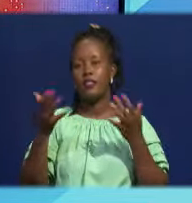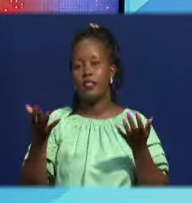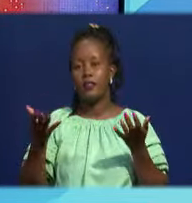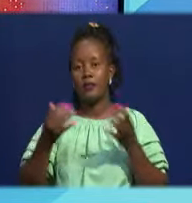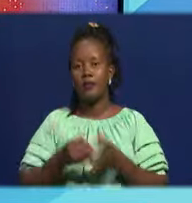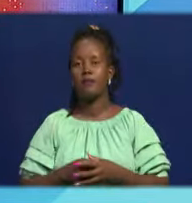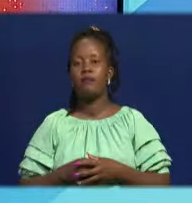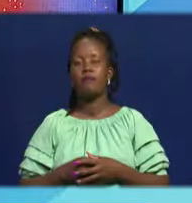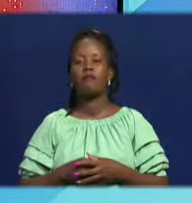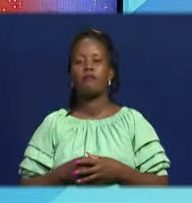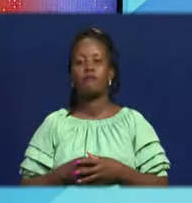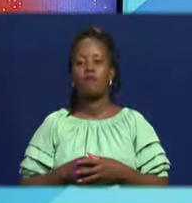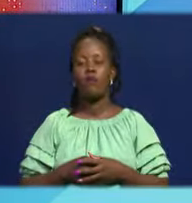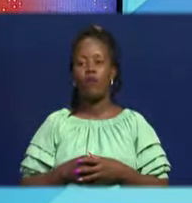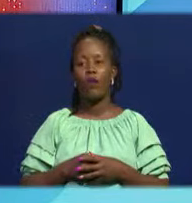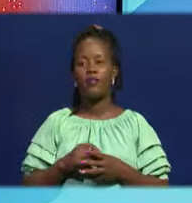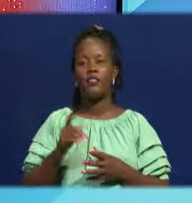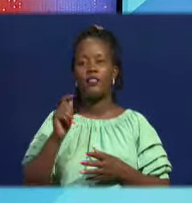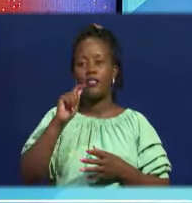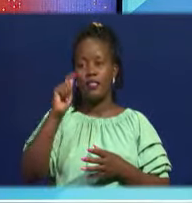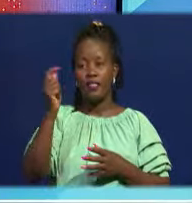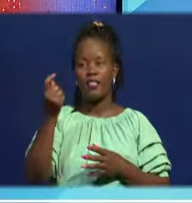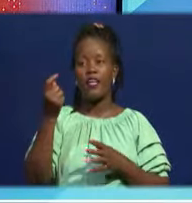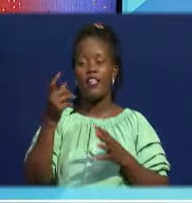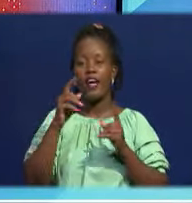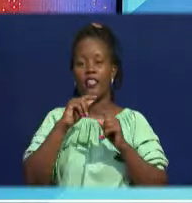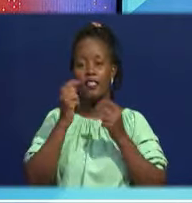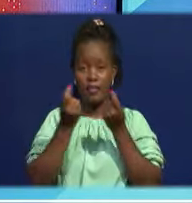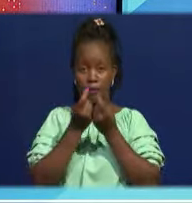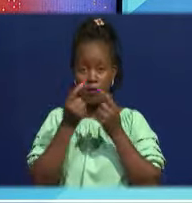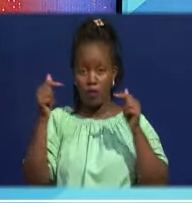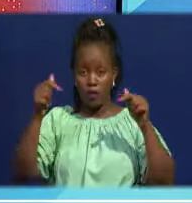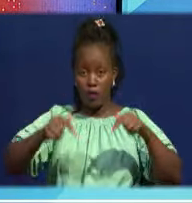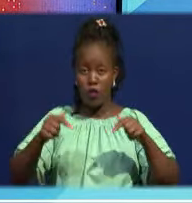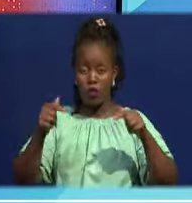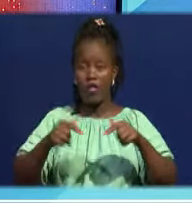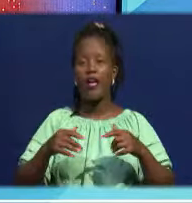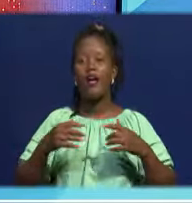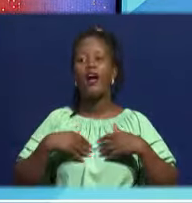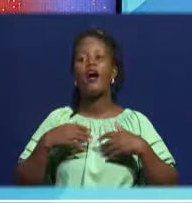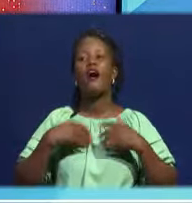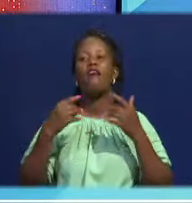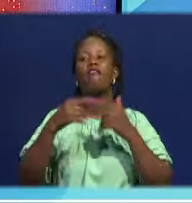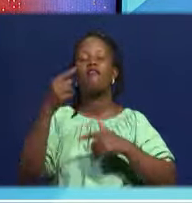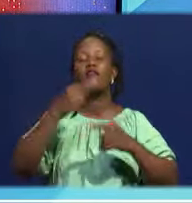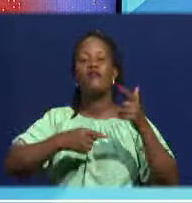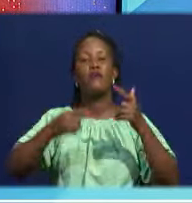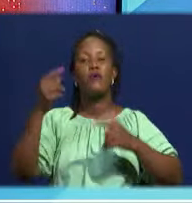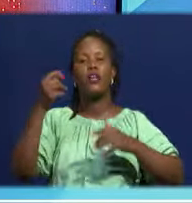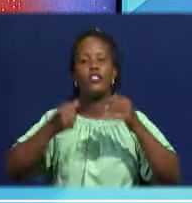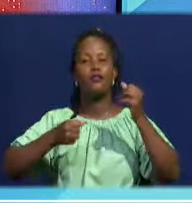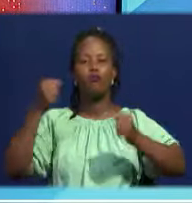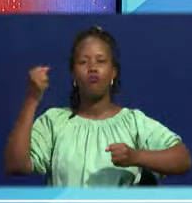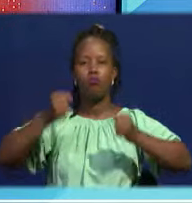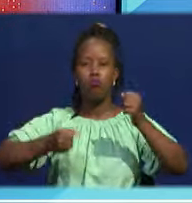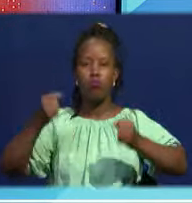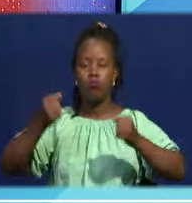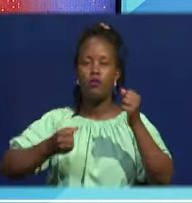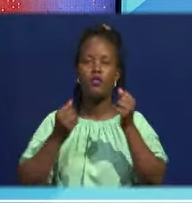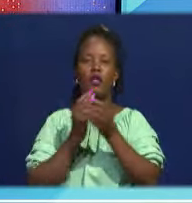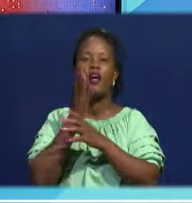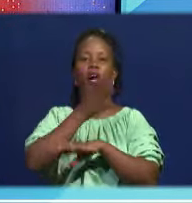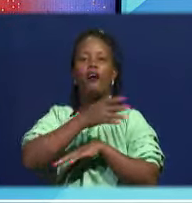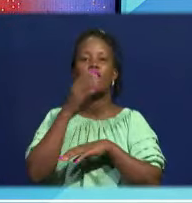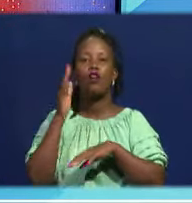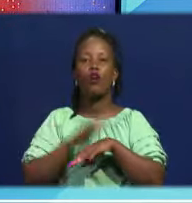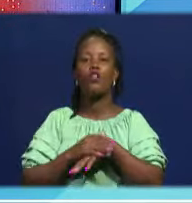hivi sasa. Timu ya Kenya ya leo imehifadhi taji yake ya mbio za nyikani duniani baada ya kunyakua jumla ya